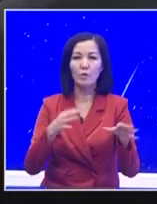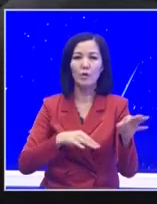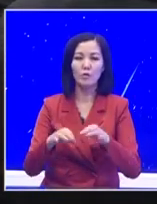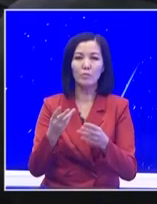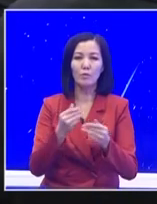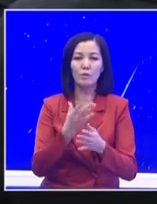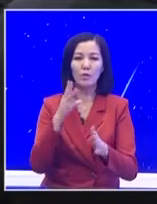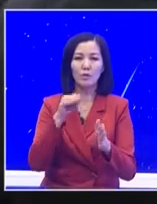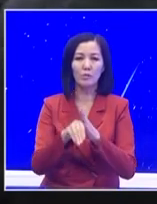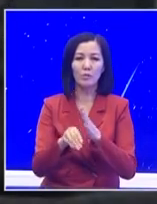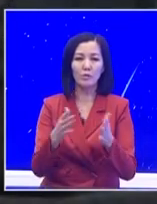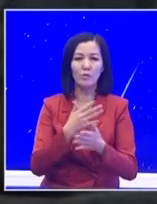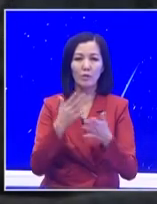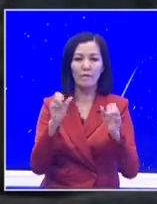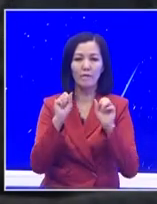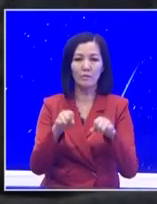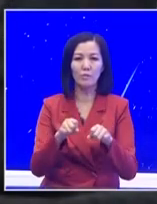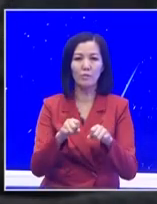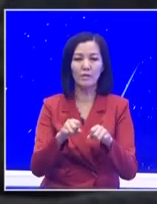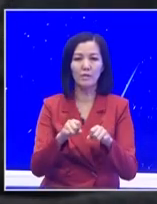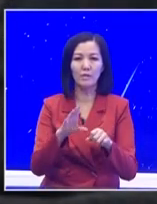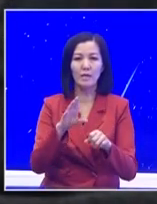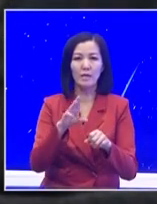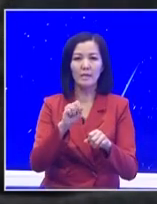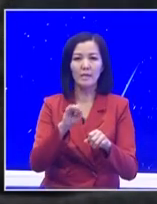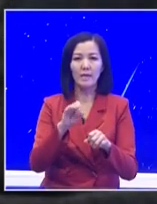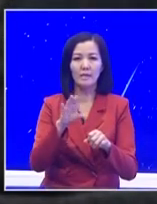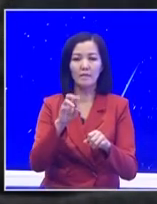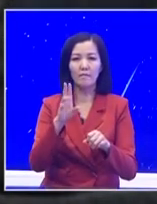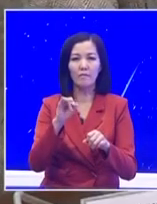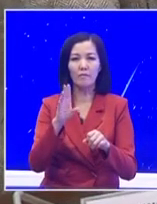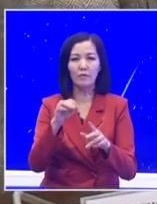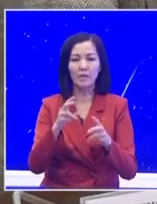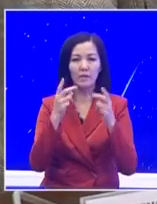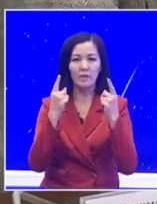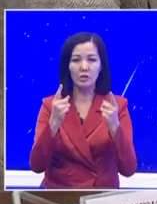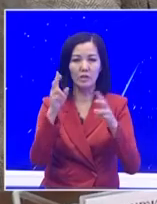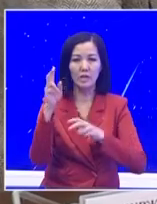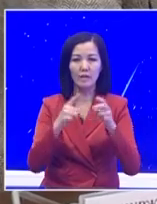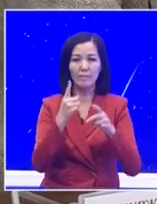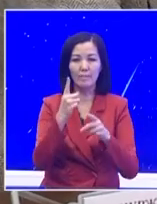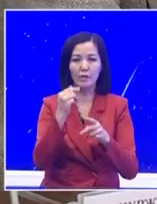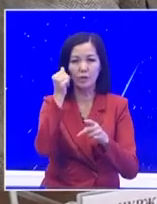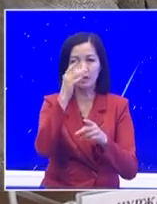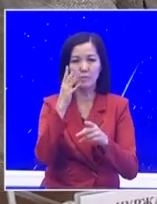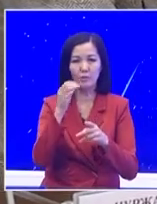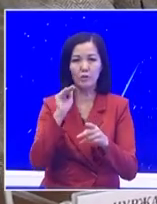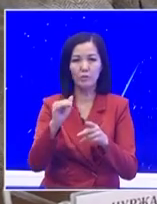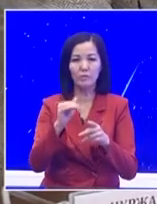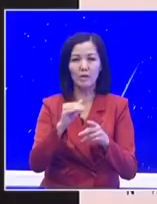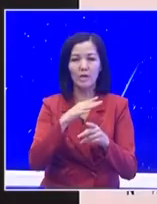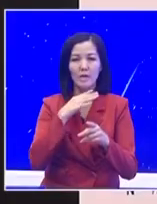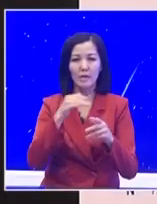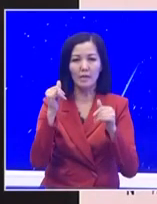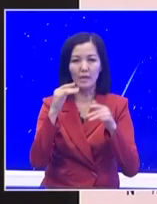үлкен инвестиция, үлкен мүмкіндіктер. Tyson Foods салмақ комбинат алып, жылына 500 мың ірі қара өңдерлік, 2